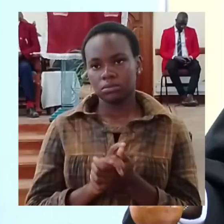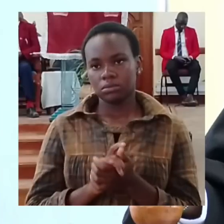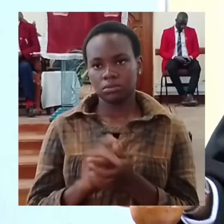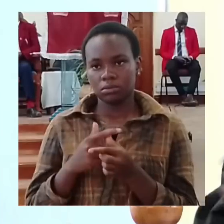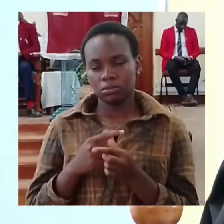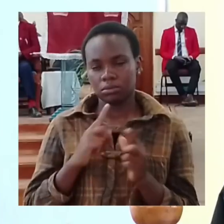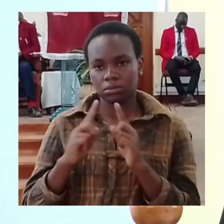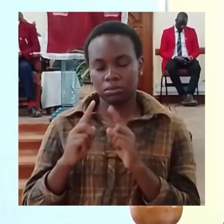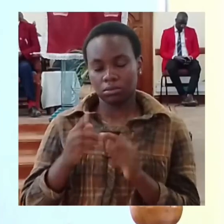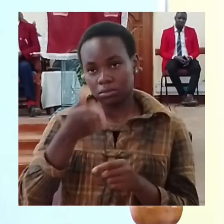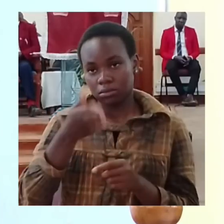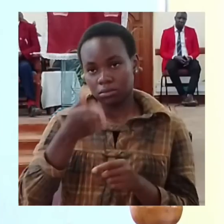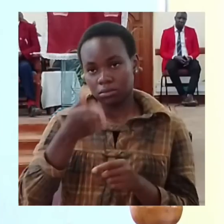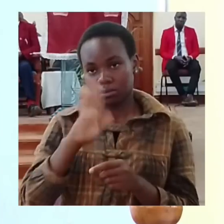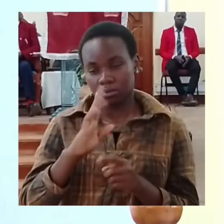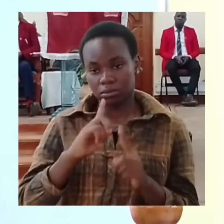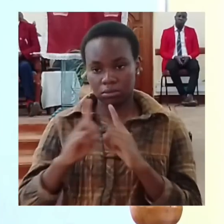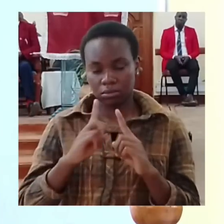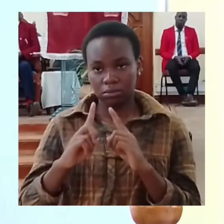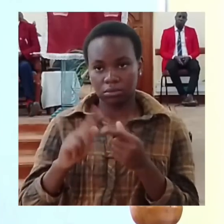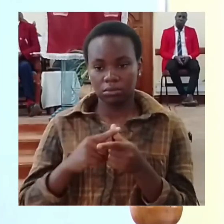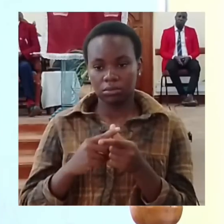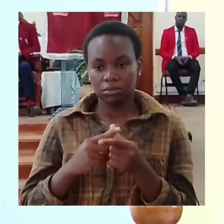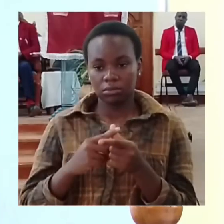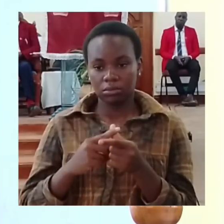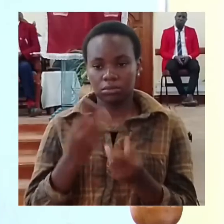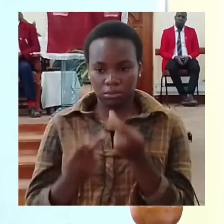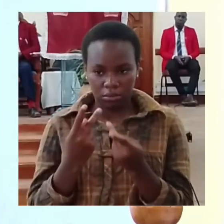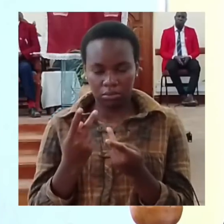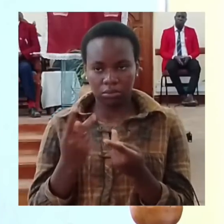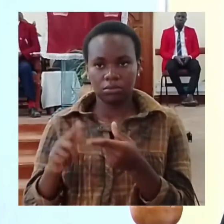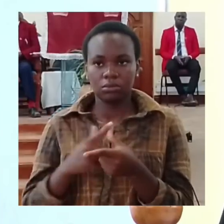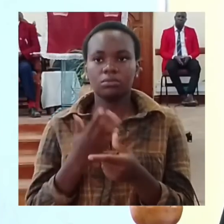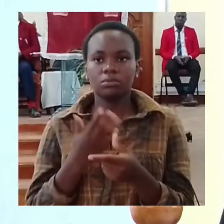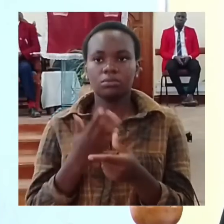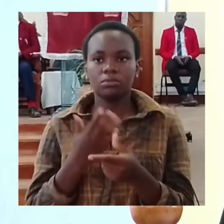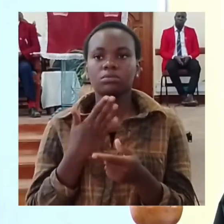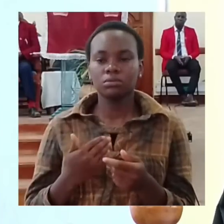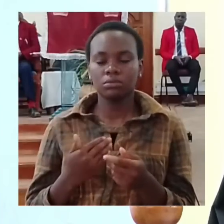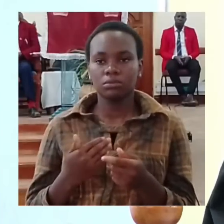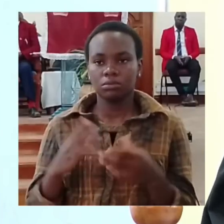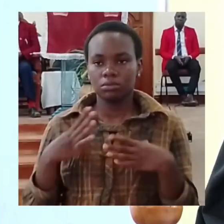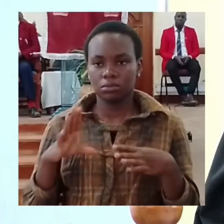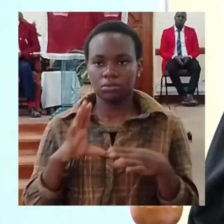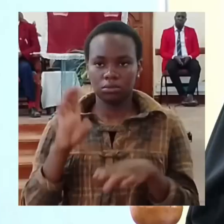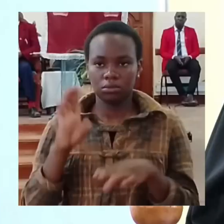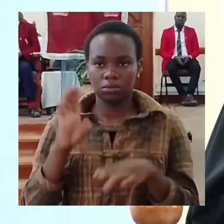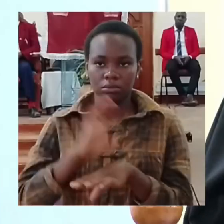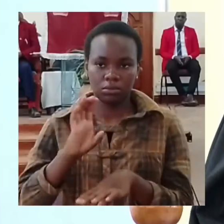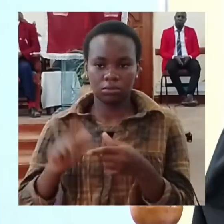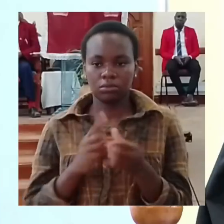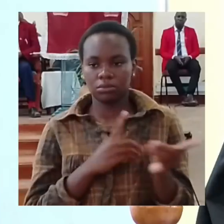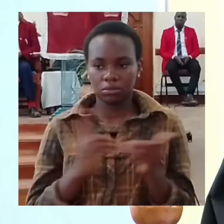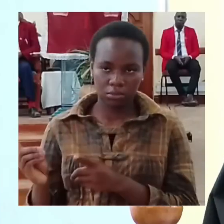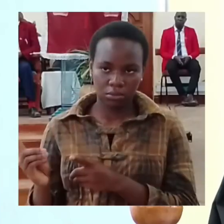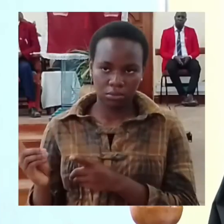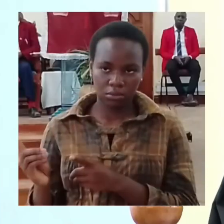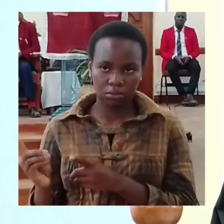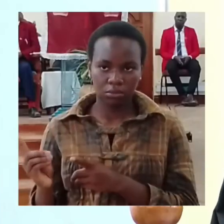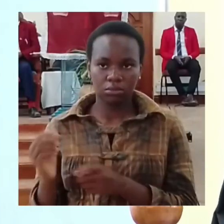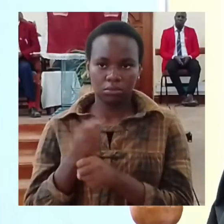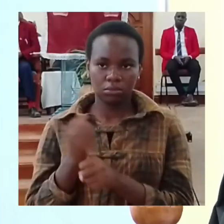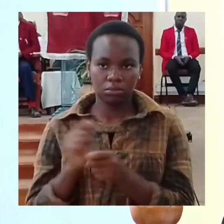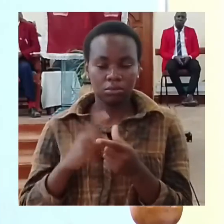Ngai agakwarĩria biũ biũ wĩ gwaku ũkĩruga ngima, agakwĩra nĩ ndĩrenda andũ marĩũkaga kanitha-inĩ gwĩka ũndũ mũna,